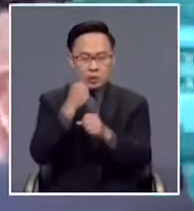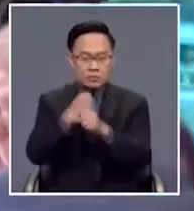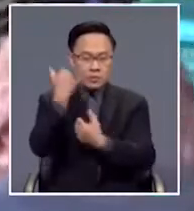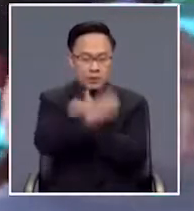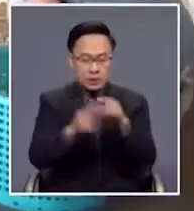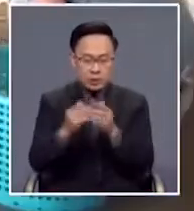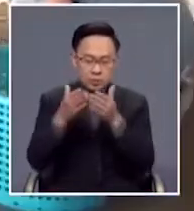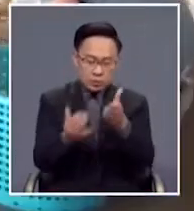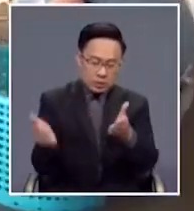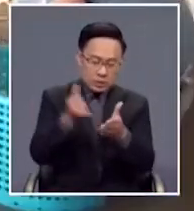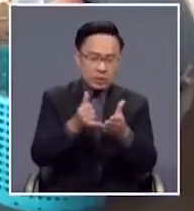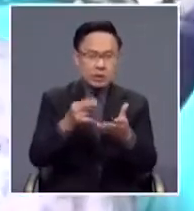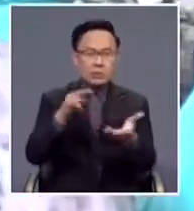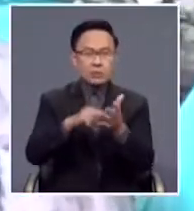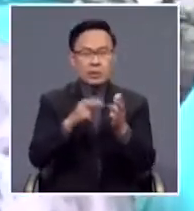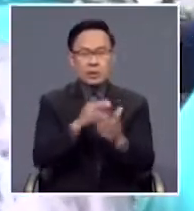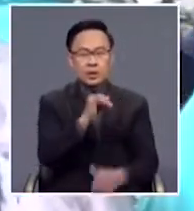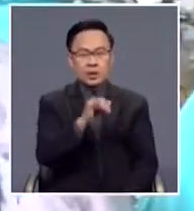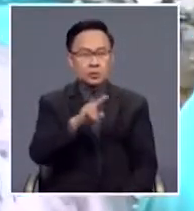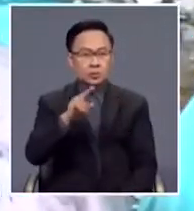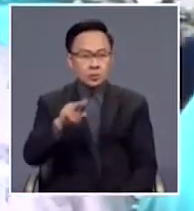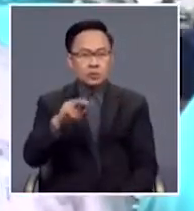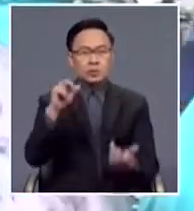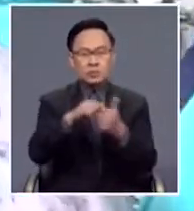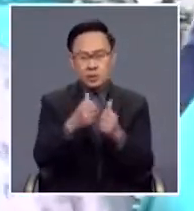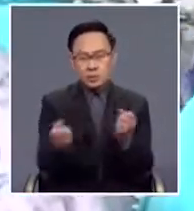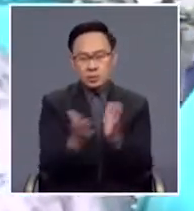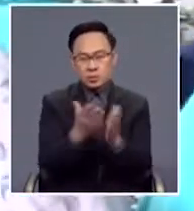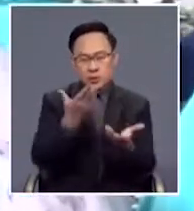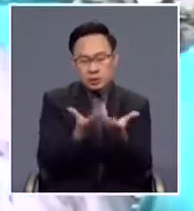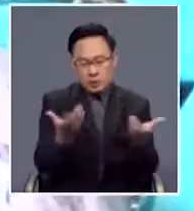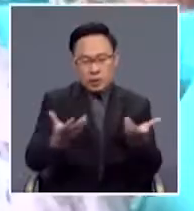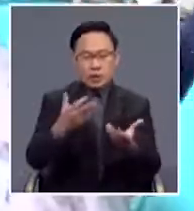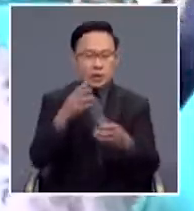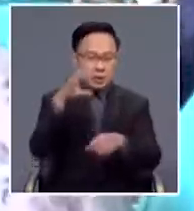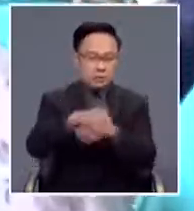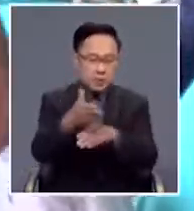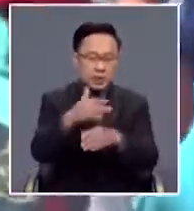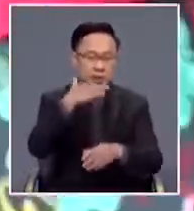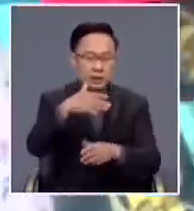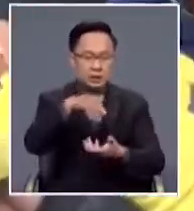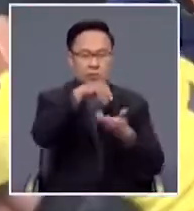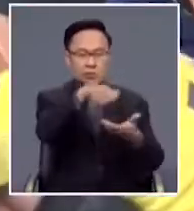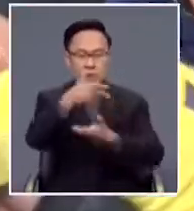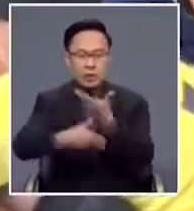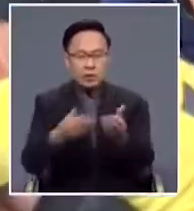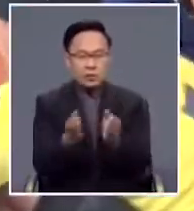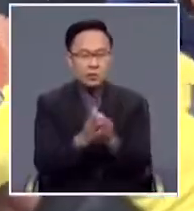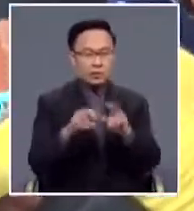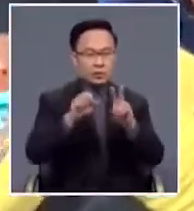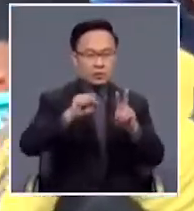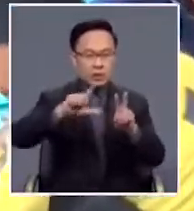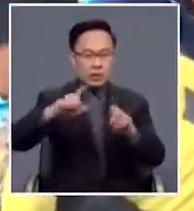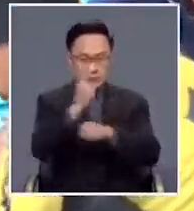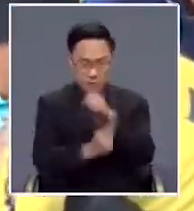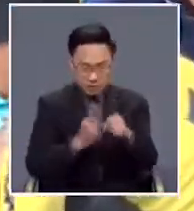อาจจะถูกกีดกันสินค้าประมงซึ่งมีมูลค่ากว่า200,000 ล้านบาทต่อปีเมื่อรัฐบาลและคสช.เข้ามาได้จัดการกับปัญหาเหล่